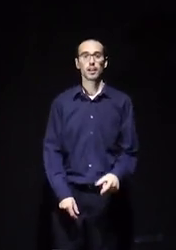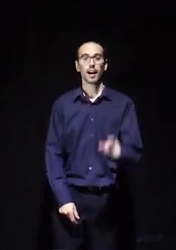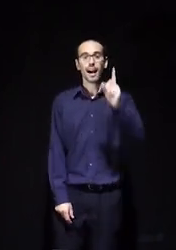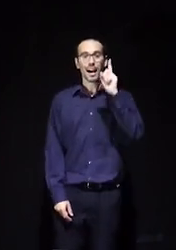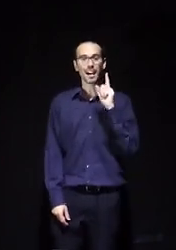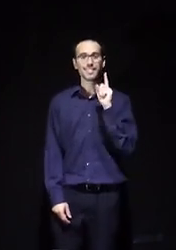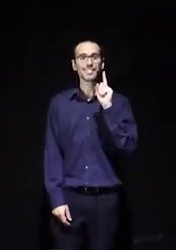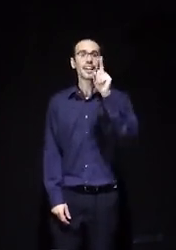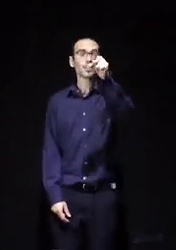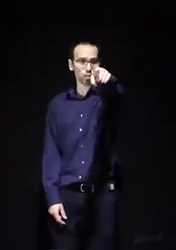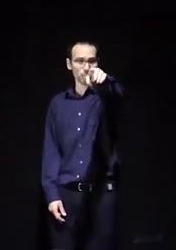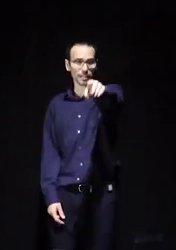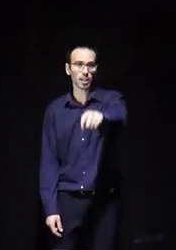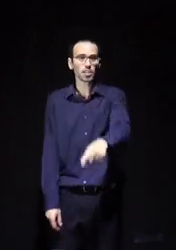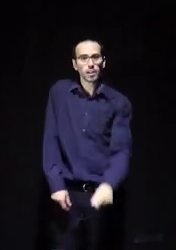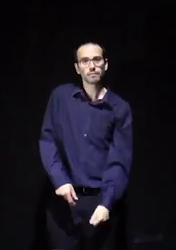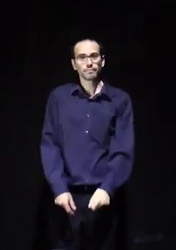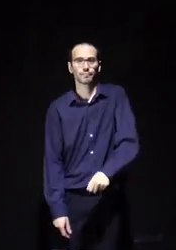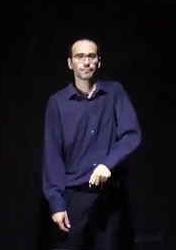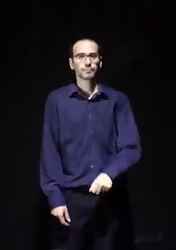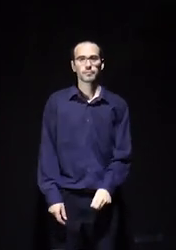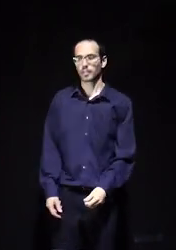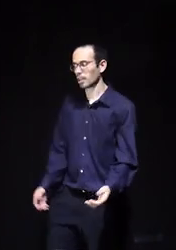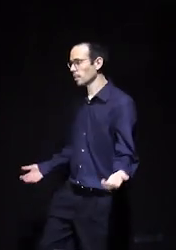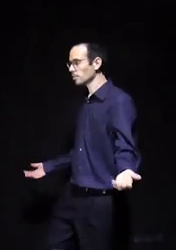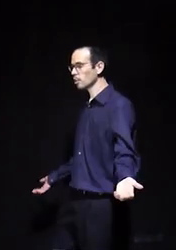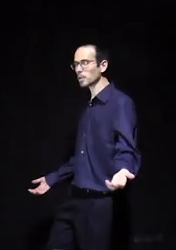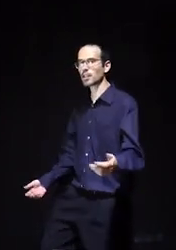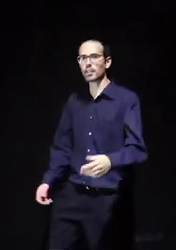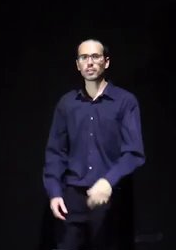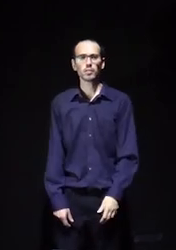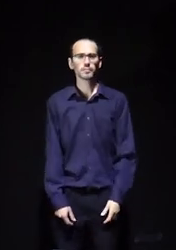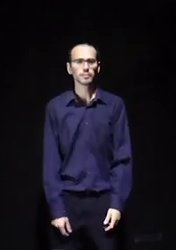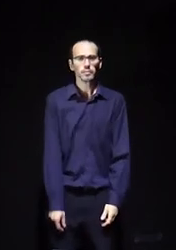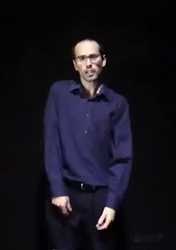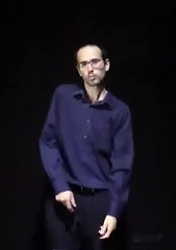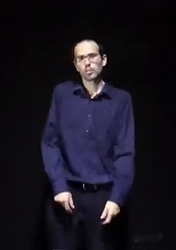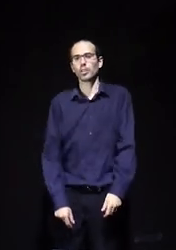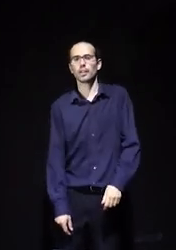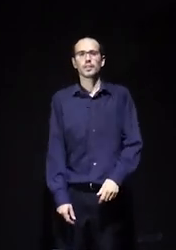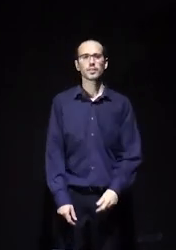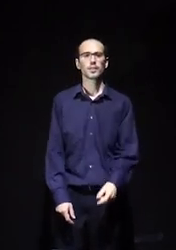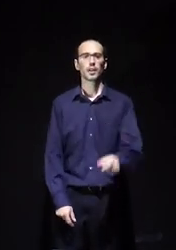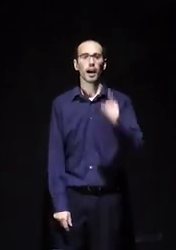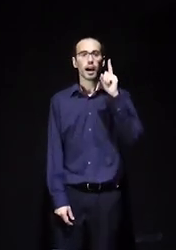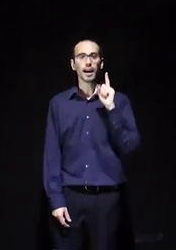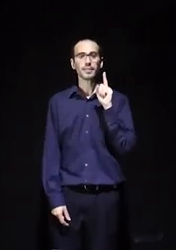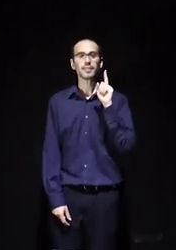ets. Has de ser tu mateixa. No pot ser ningú que tu